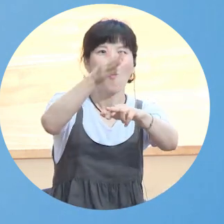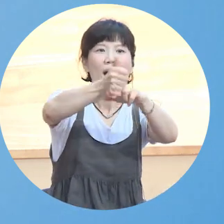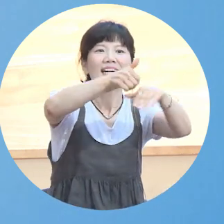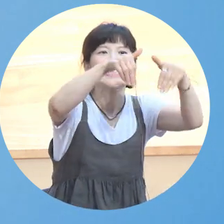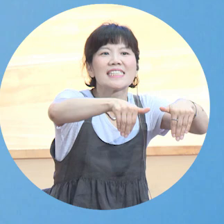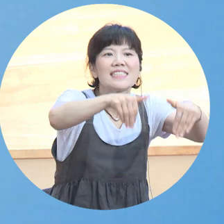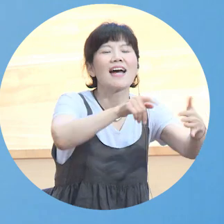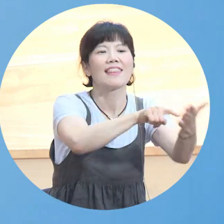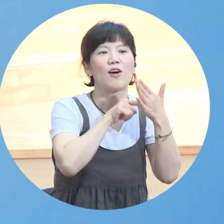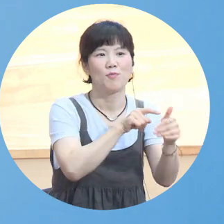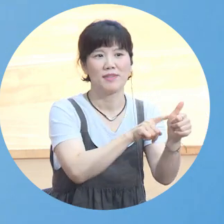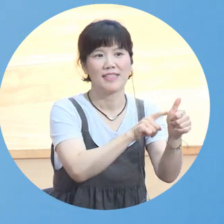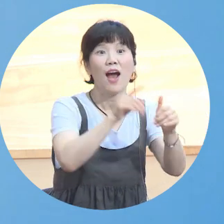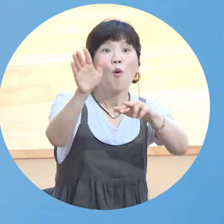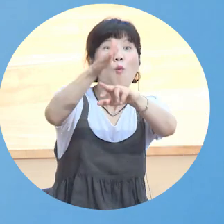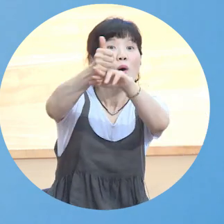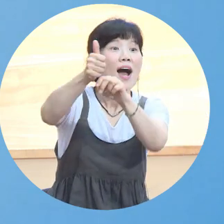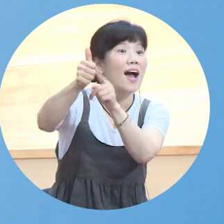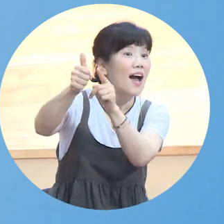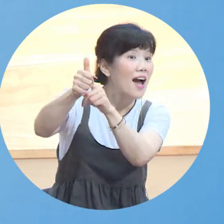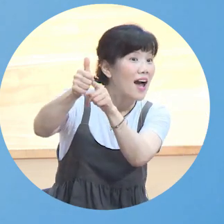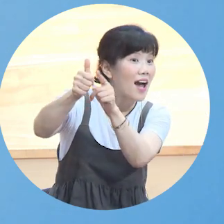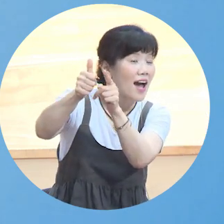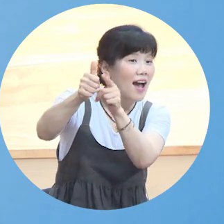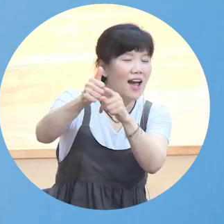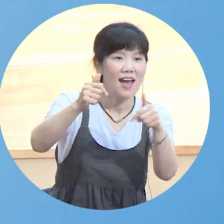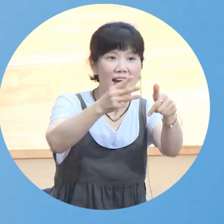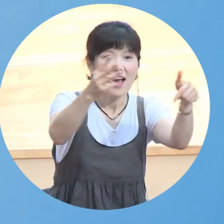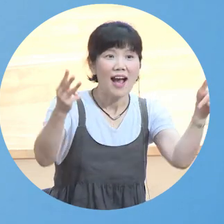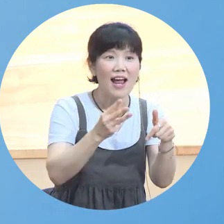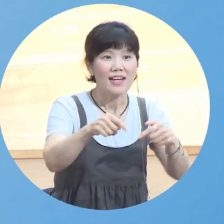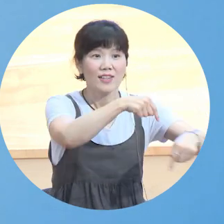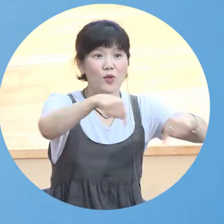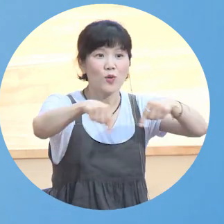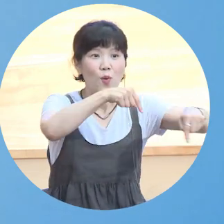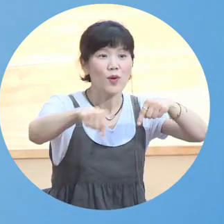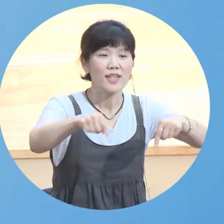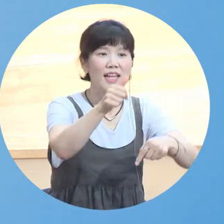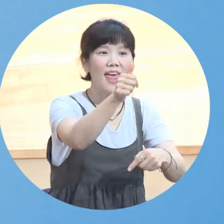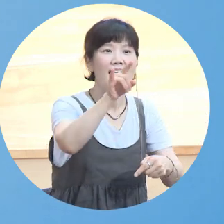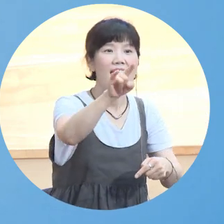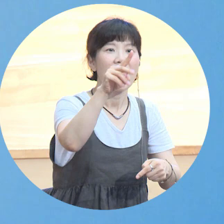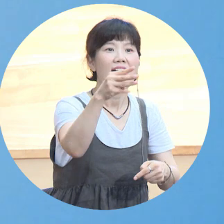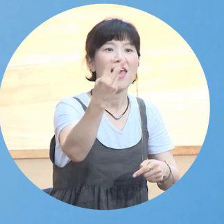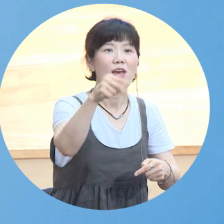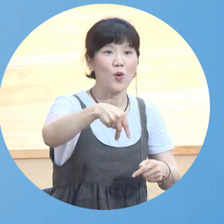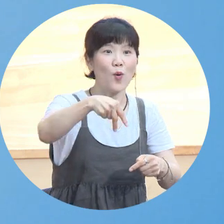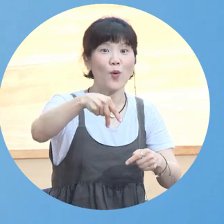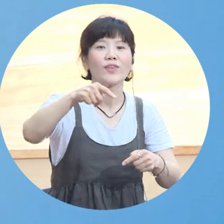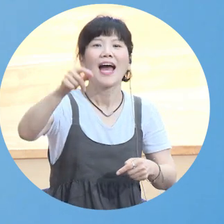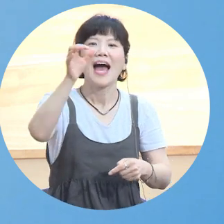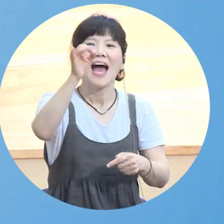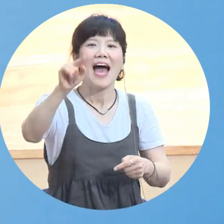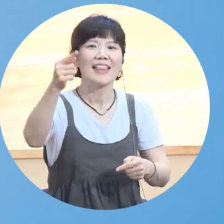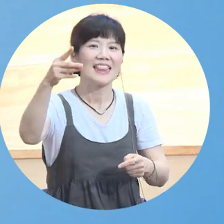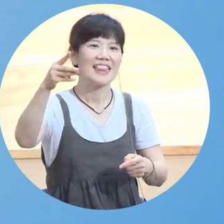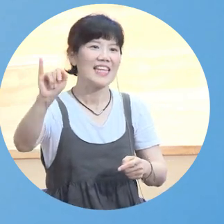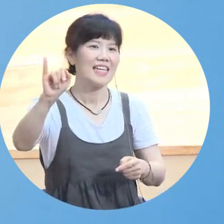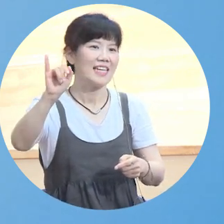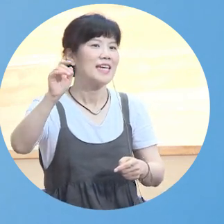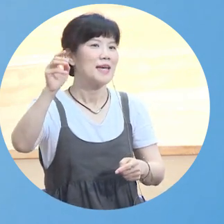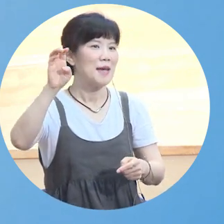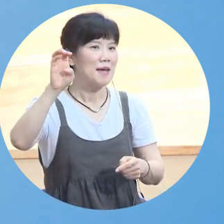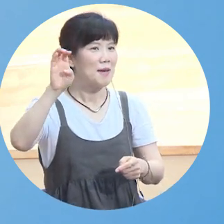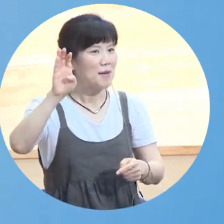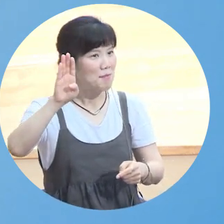으 갈릴리 지방을 그 당시에 통치하던 해롯 안티 파스 라고 추측이 되어져 옆에 로 딴 d 퍼스 여러분 물론 그 당시엔